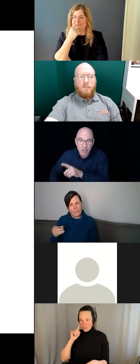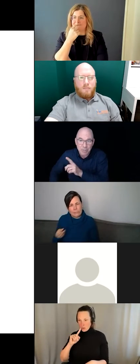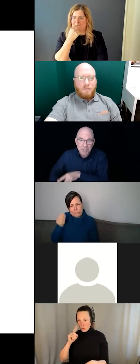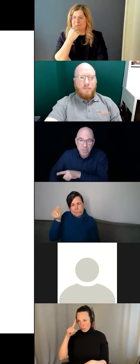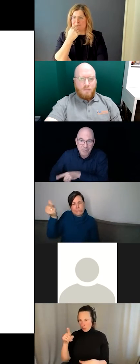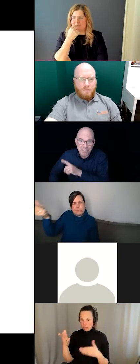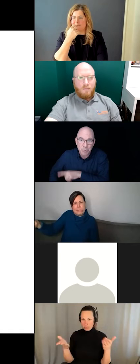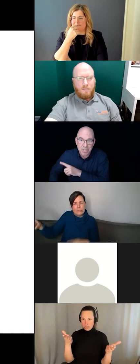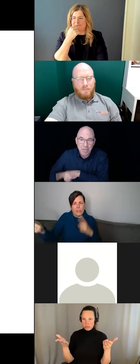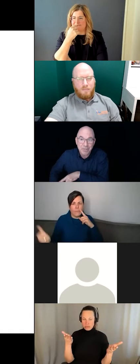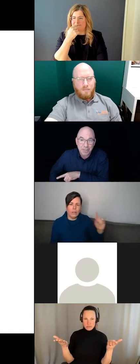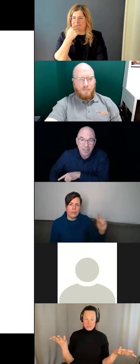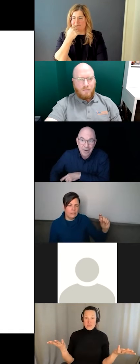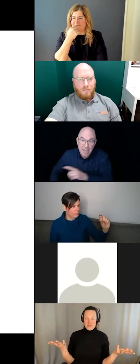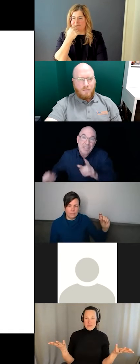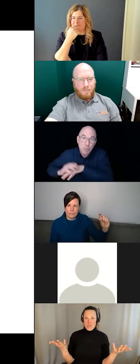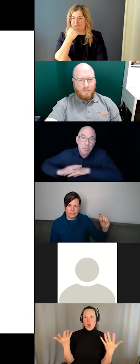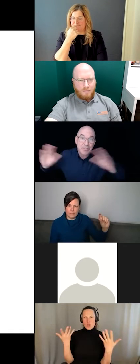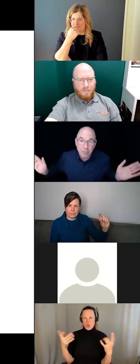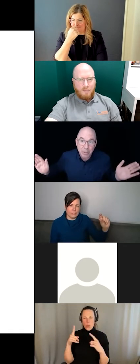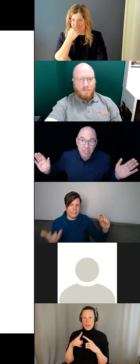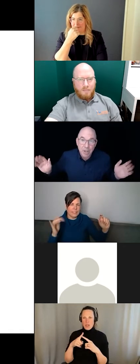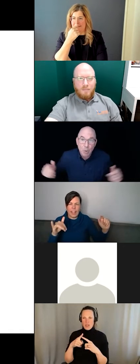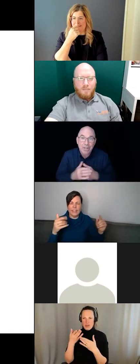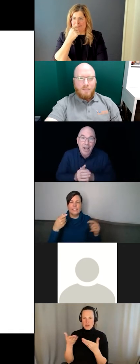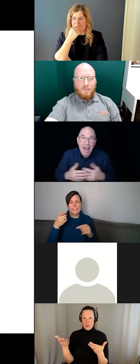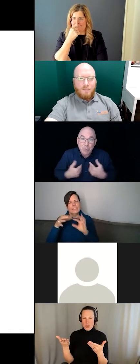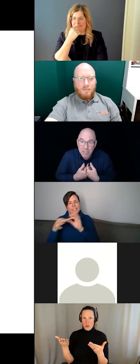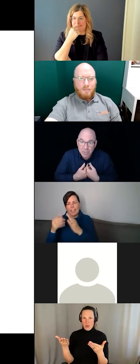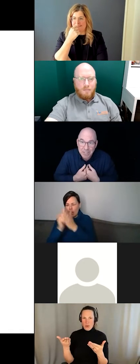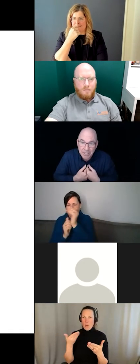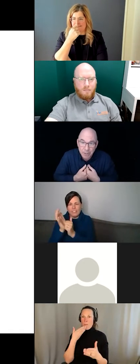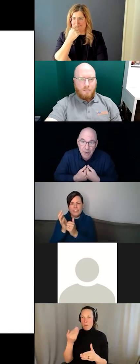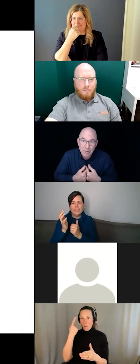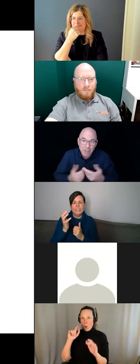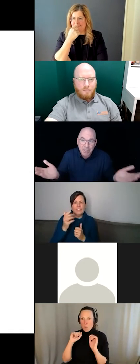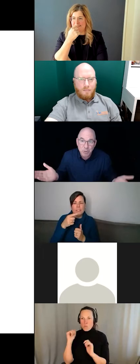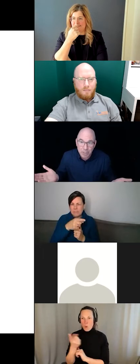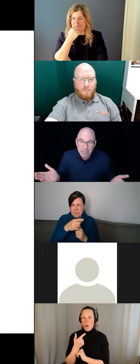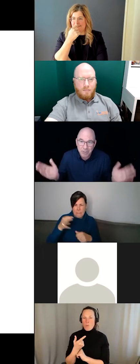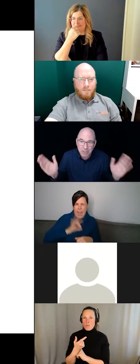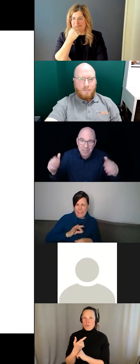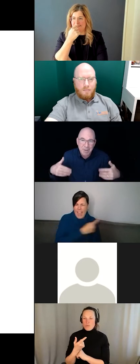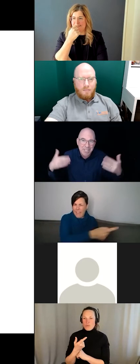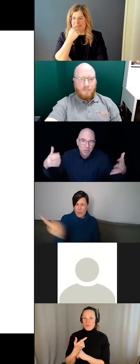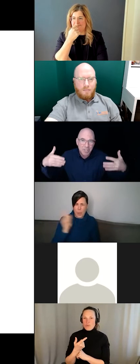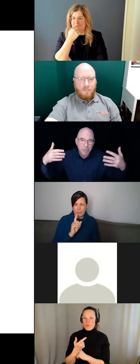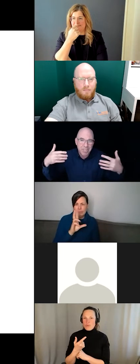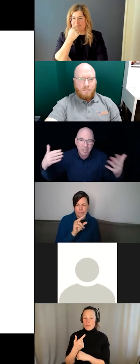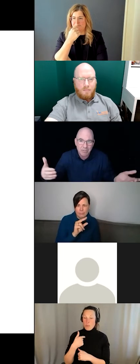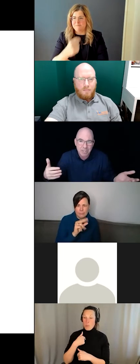$ à 600 $. Honnêtement, je crois que cette pièce de technologie va bénéficier tout le monde,